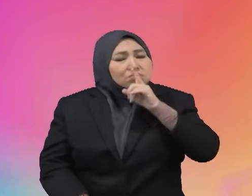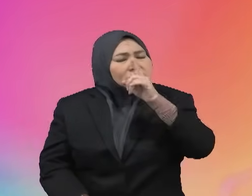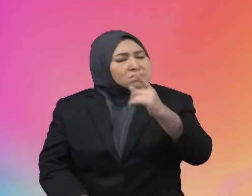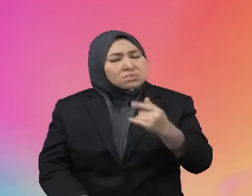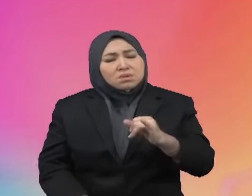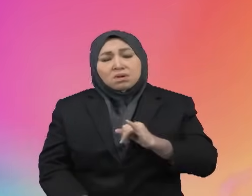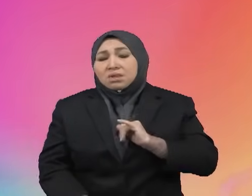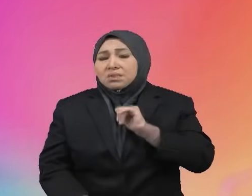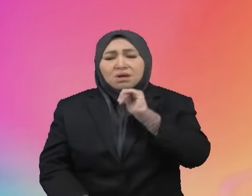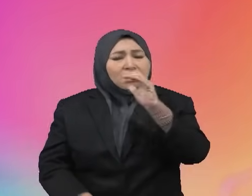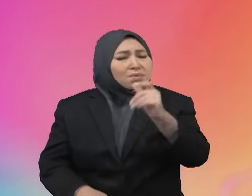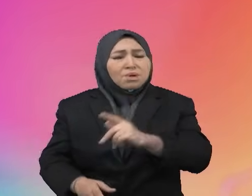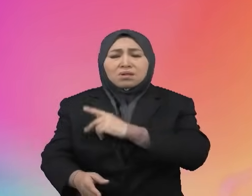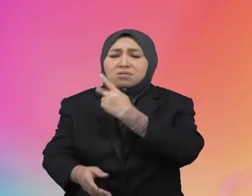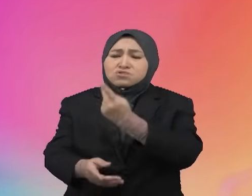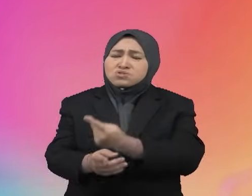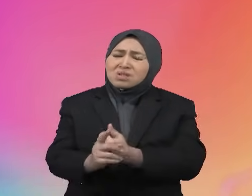amliku illa